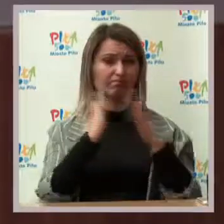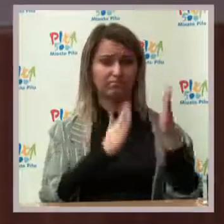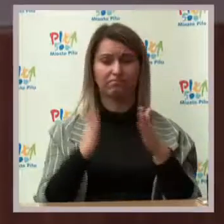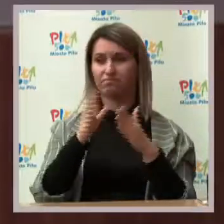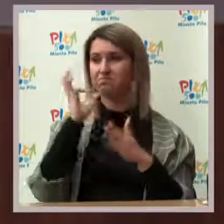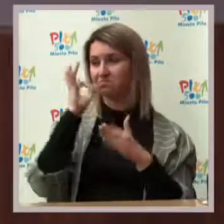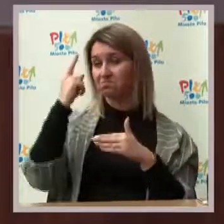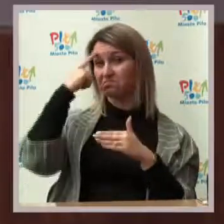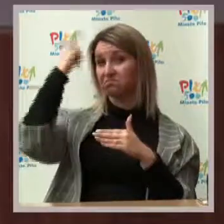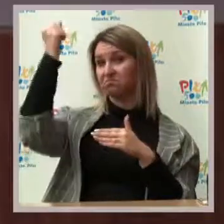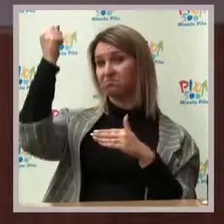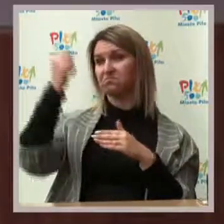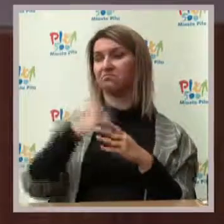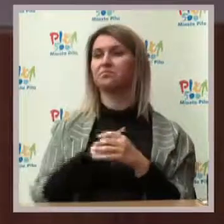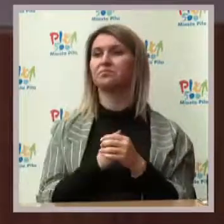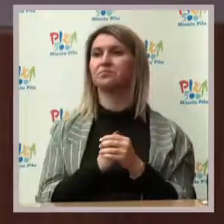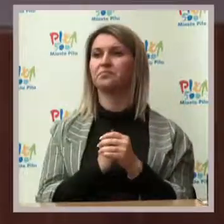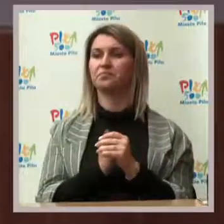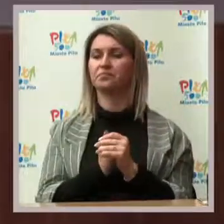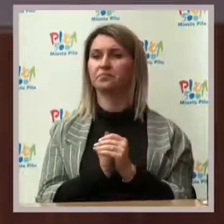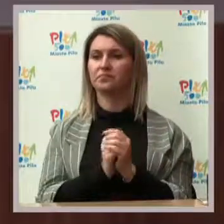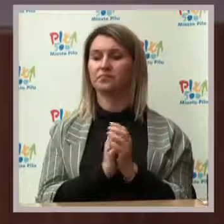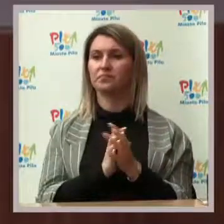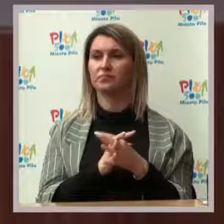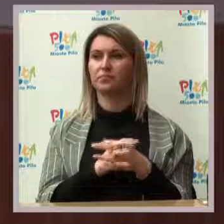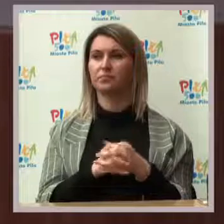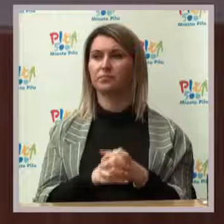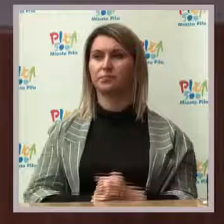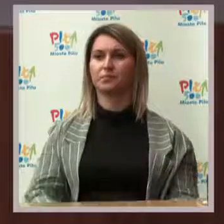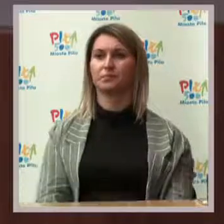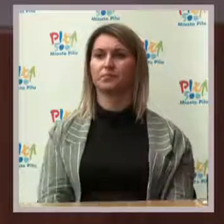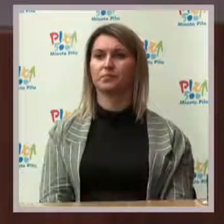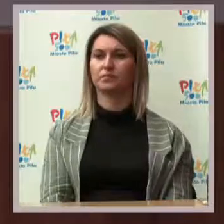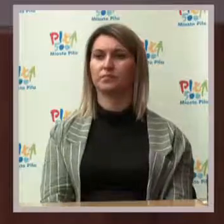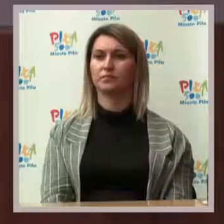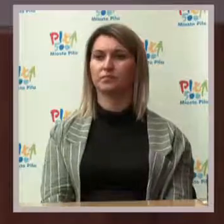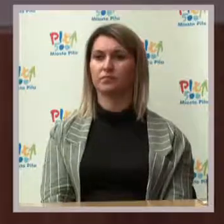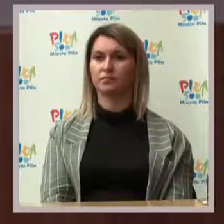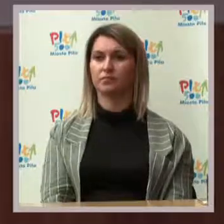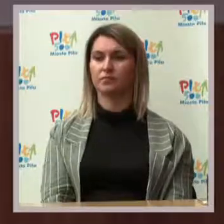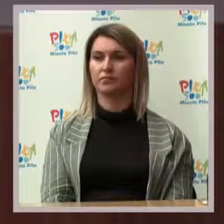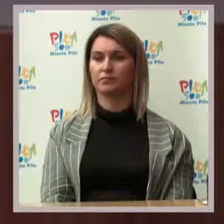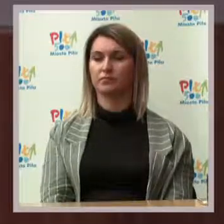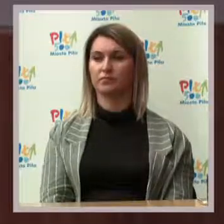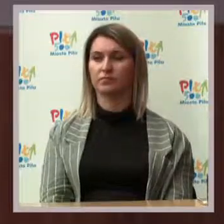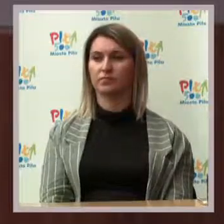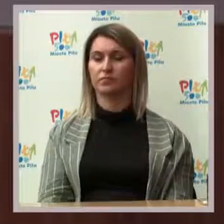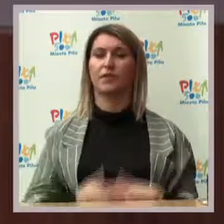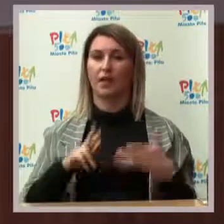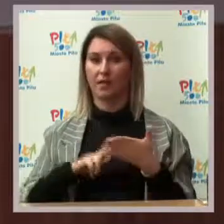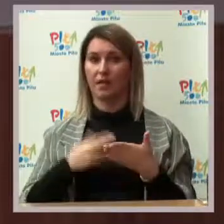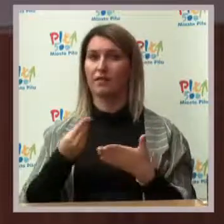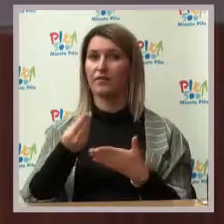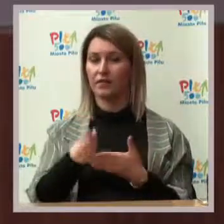pomysłów, takich leżących już w postaci również projektowej na finansowanie.